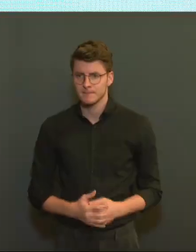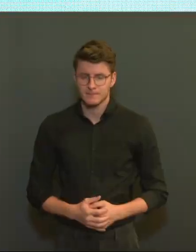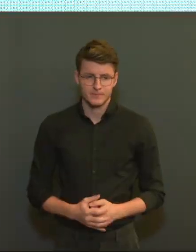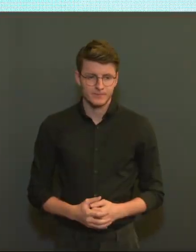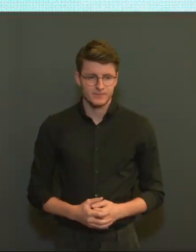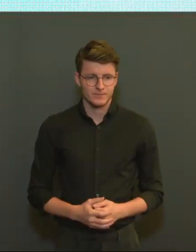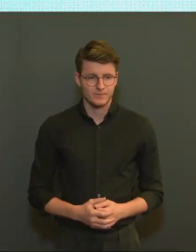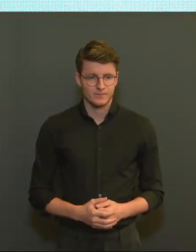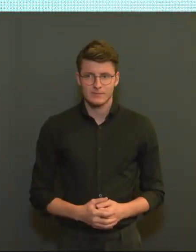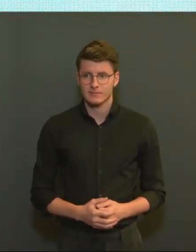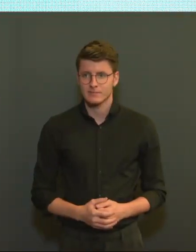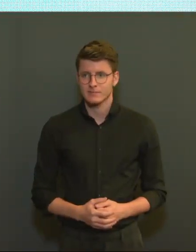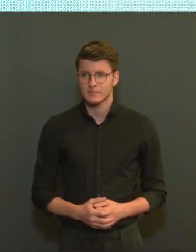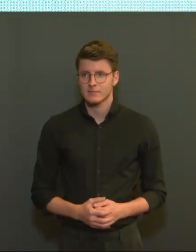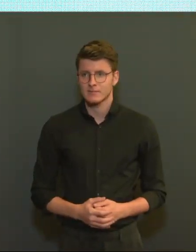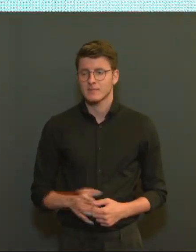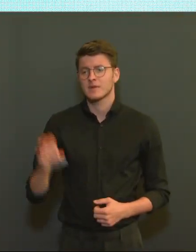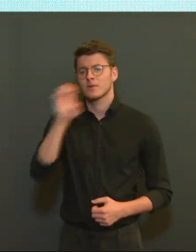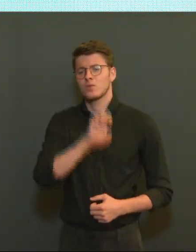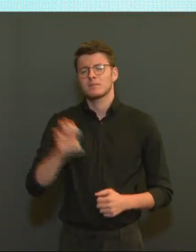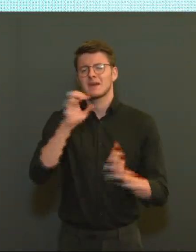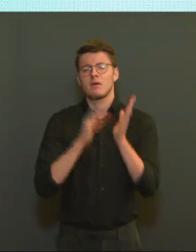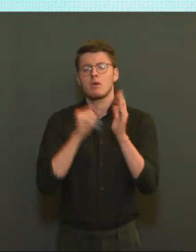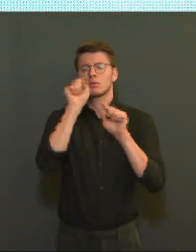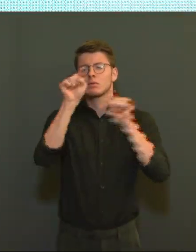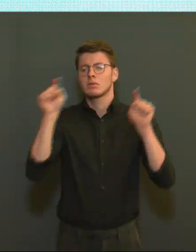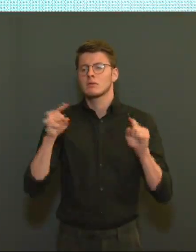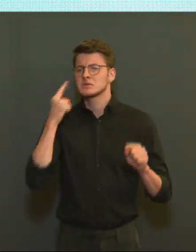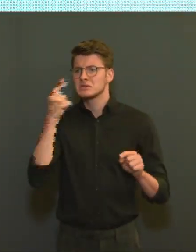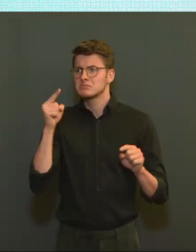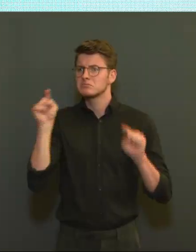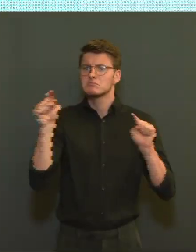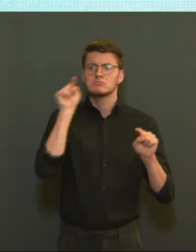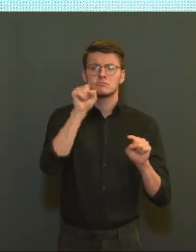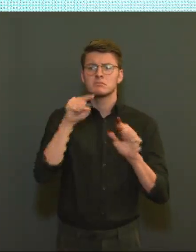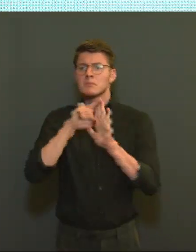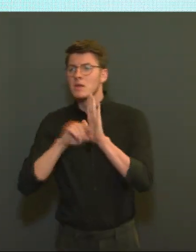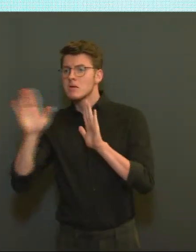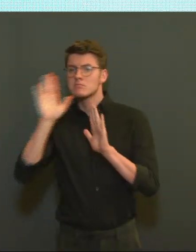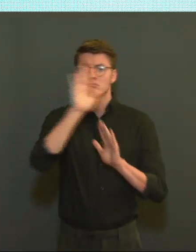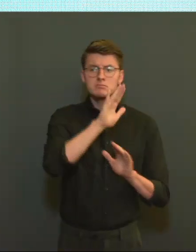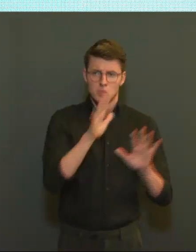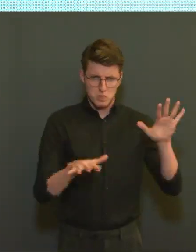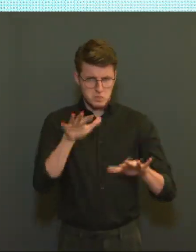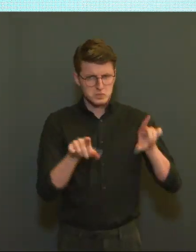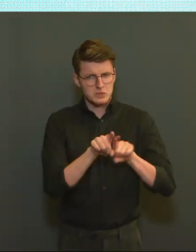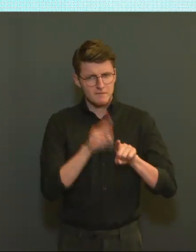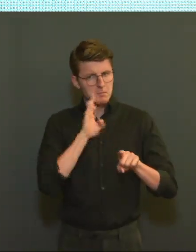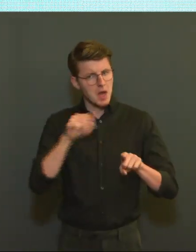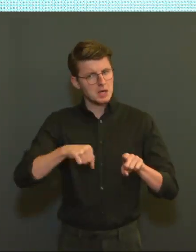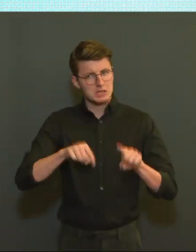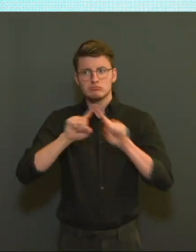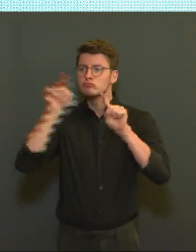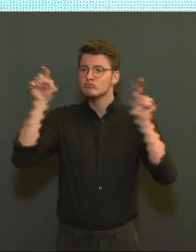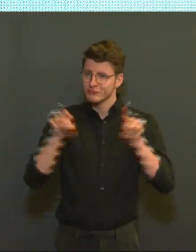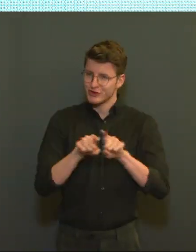De meeste Europese landen nemen vrij gelijkaardige maatregelen om het virus in toom te houden. Deze maatregelen focussen